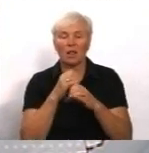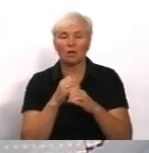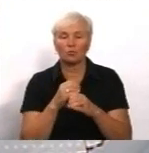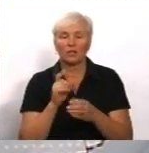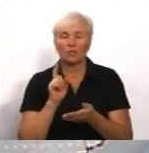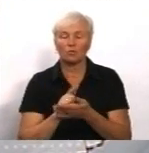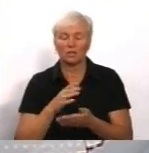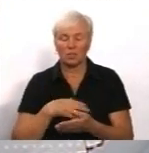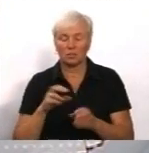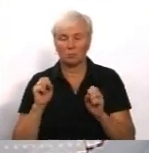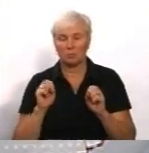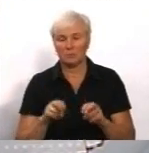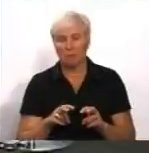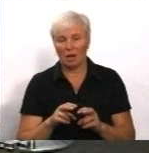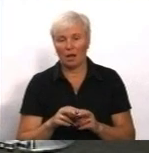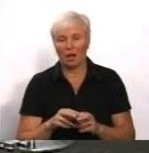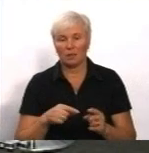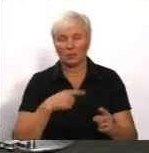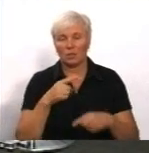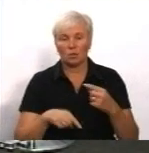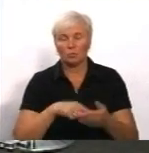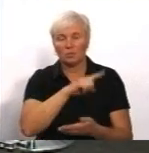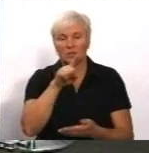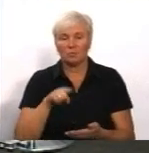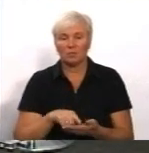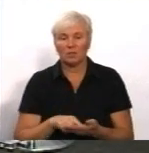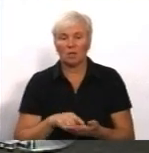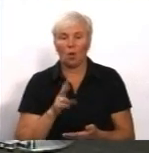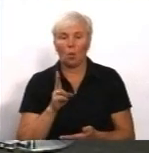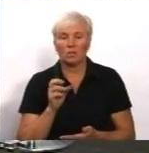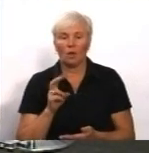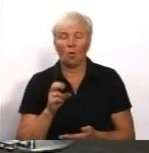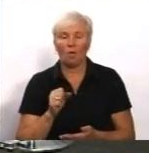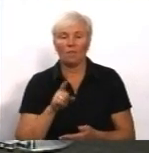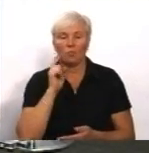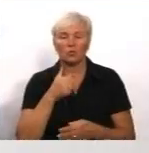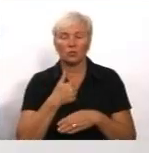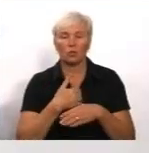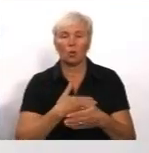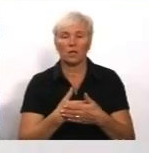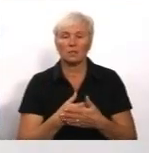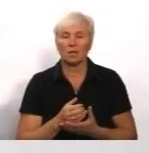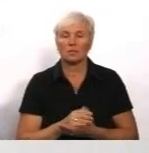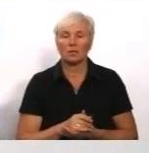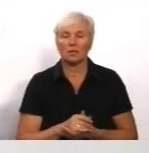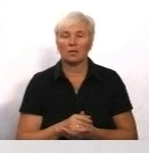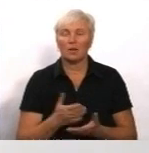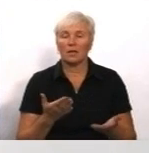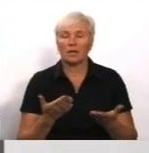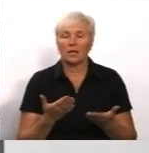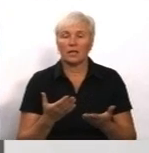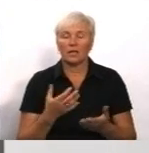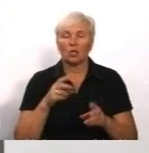безпека. Наступне запитання – Ольга Козакова, представниця молодіжної організації «Пласт». Які, власне,